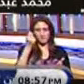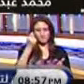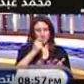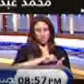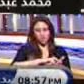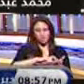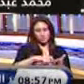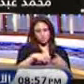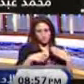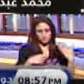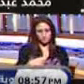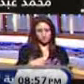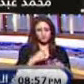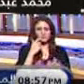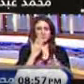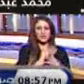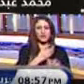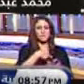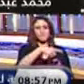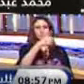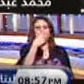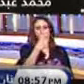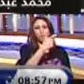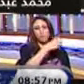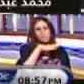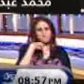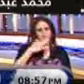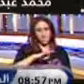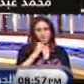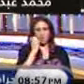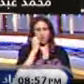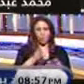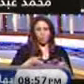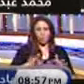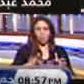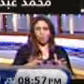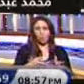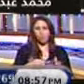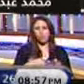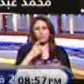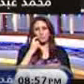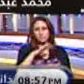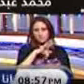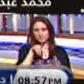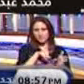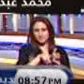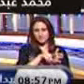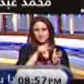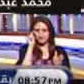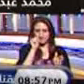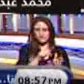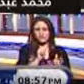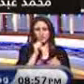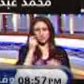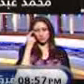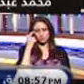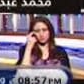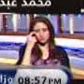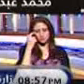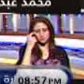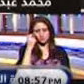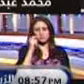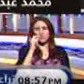لتحريضهم على القيام بهذه المذبحه. وثبت ايضا من اقوال بعض الشهود ان هذا